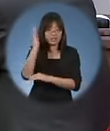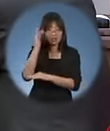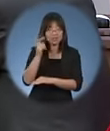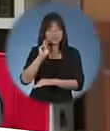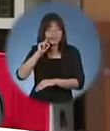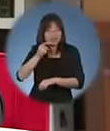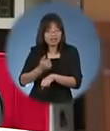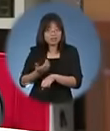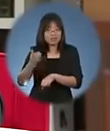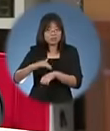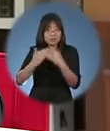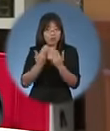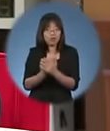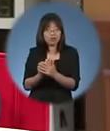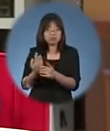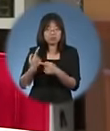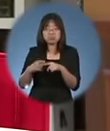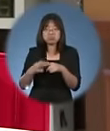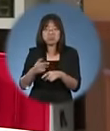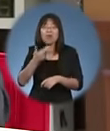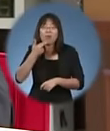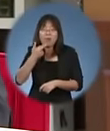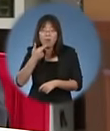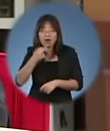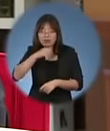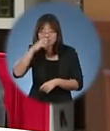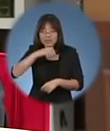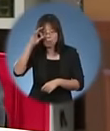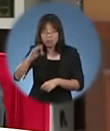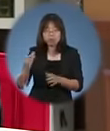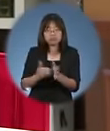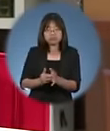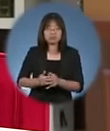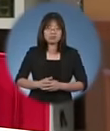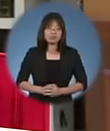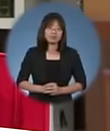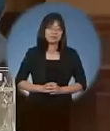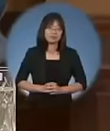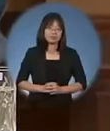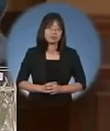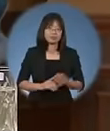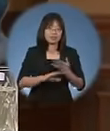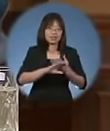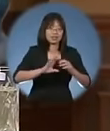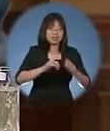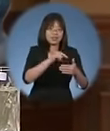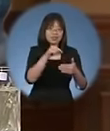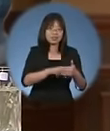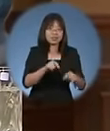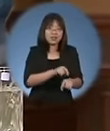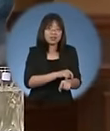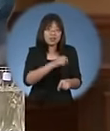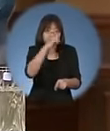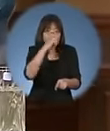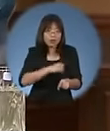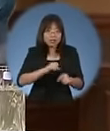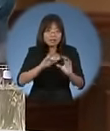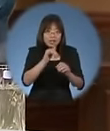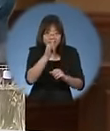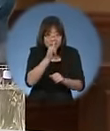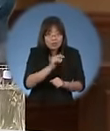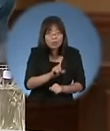내용이 있어도 다 뭐라고 지적들 안 해요. 안 하죠. 그냥 보고 넘어가는 네, 거죠. 네. 그 다른 나라 중에서는 특별히 좋아하는 나라가